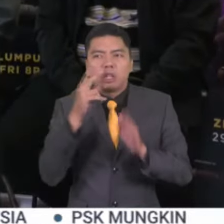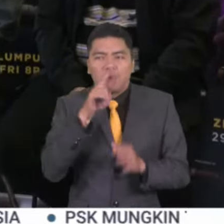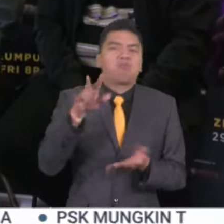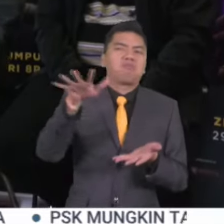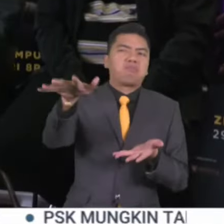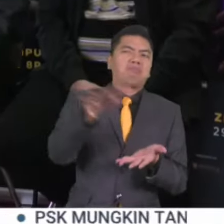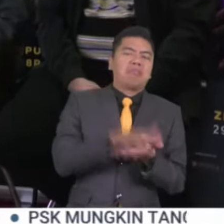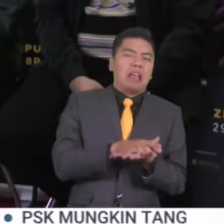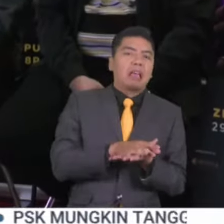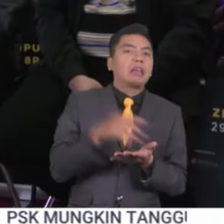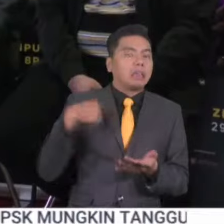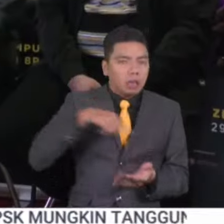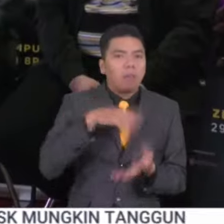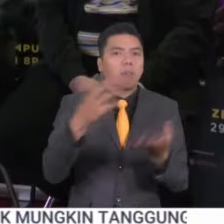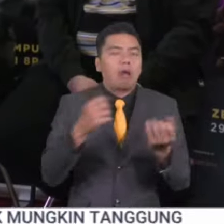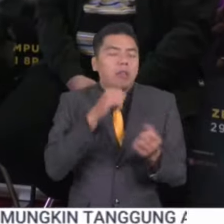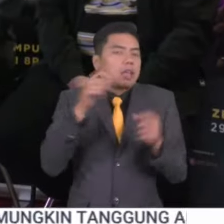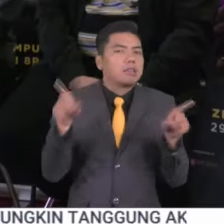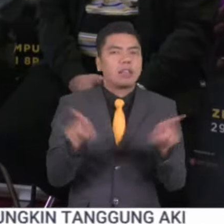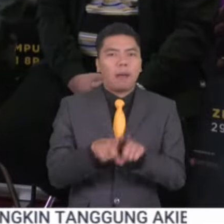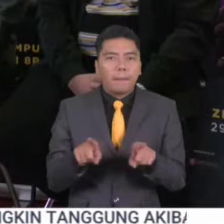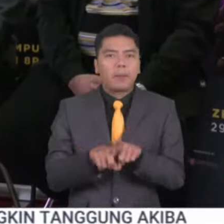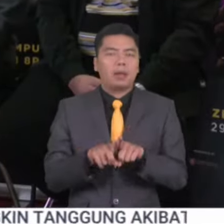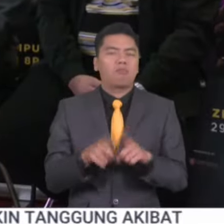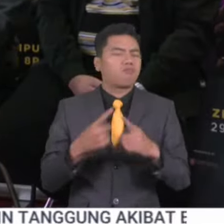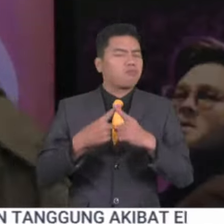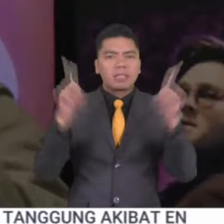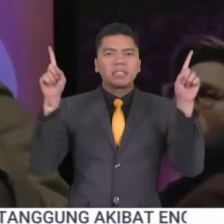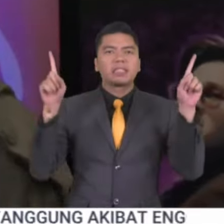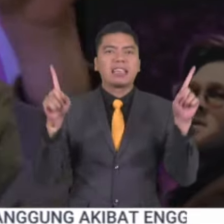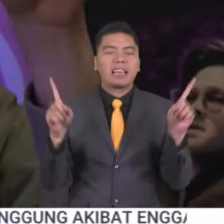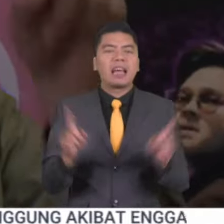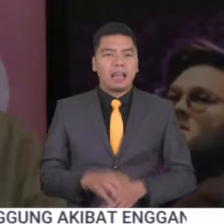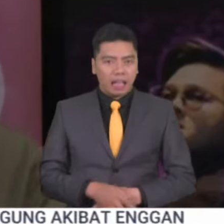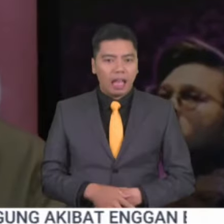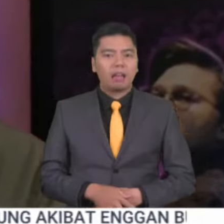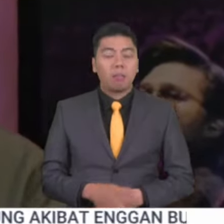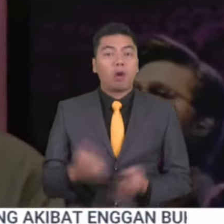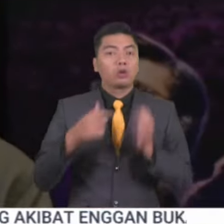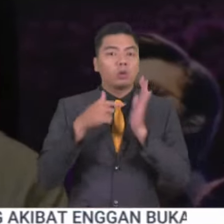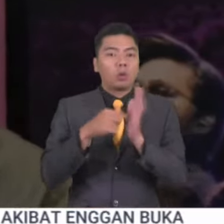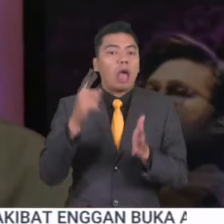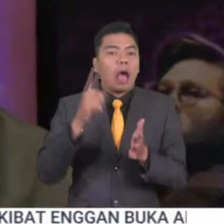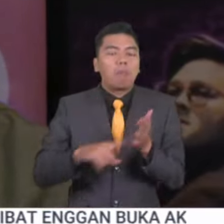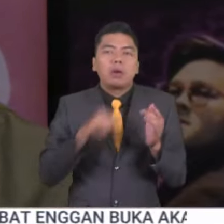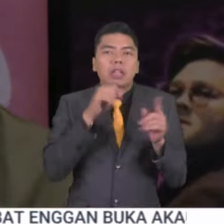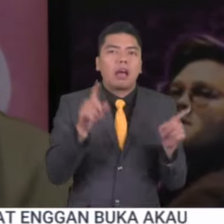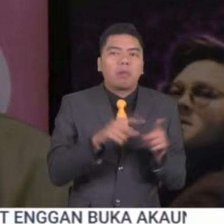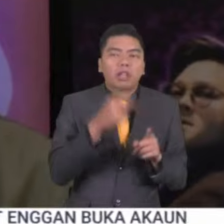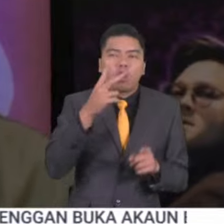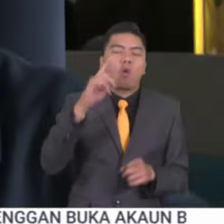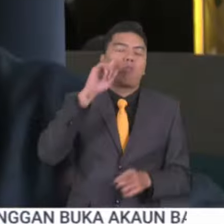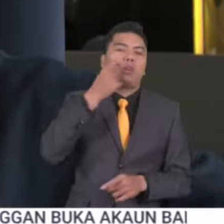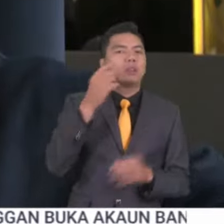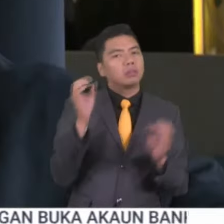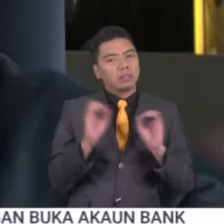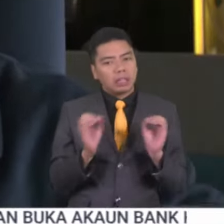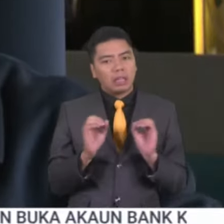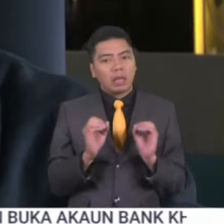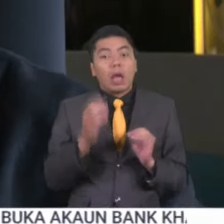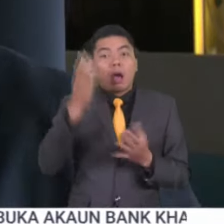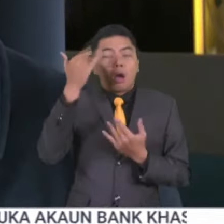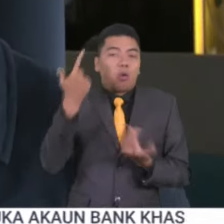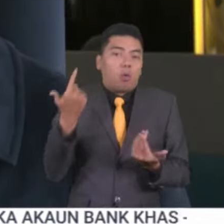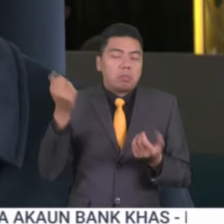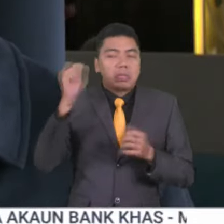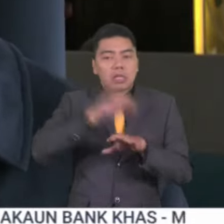harus ada perbedaan supaya kita punya diferensiasi, supaya orang-orang tidak bosan melihat kita. Siapa tahu ada yang dari Singapura